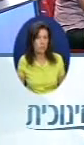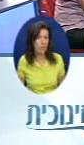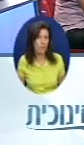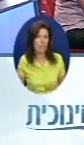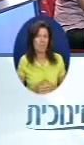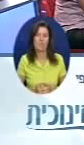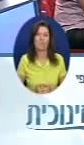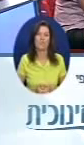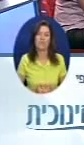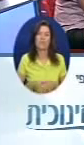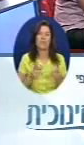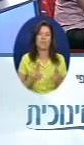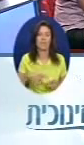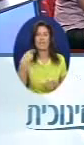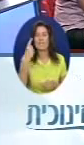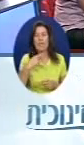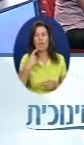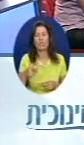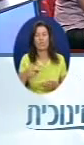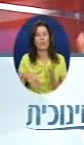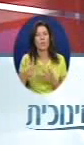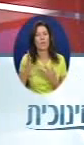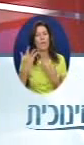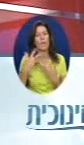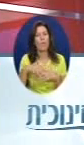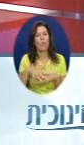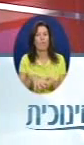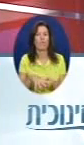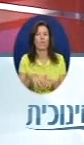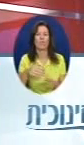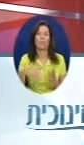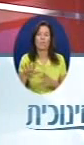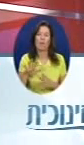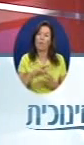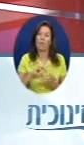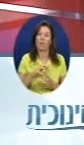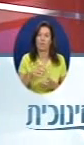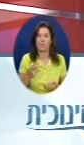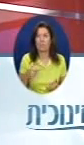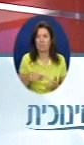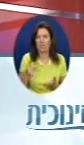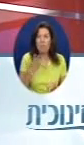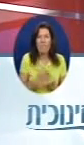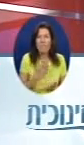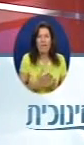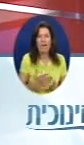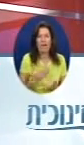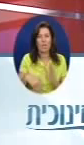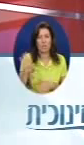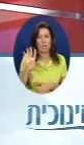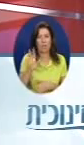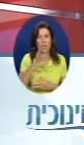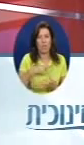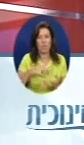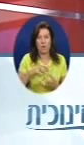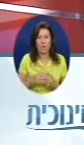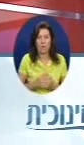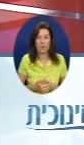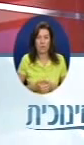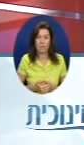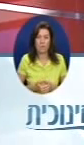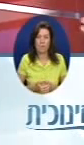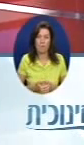יותר מורכבות, אני לא אומרת היברידיות אפילו, אלא מורכבות יותר, כי בפועל הן מורכבות יותר. וזה הכל. אולי אני מרגיש את